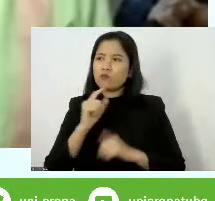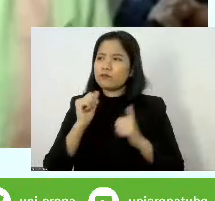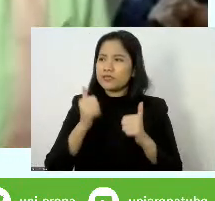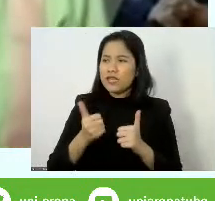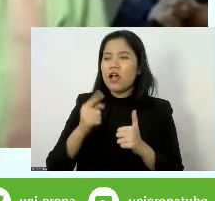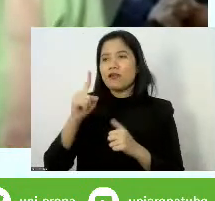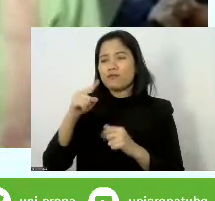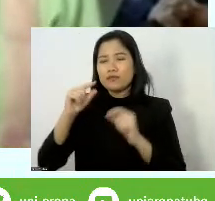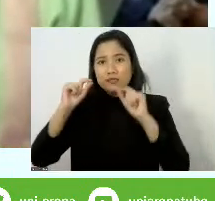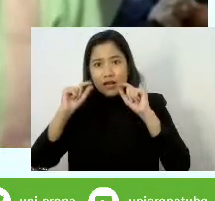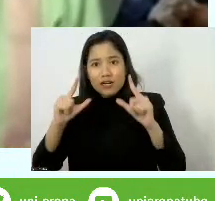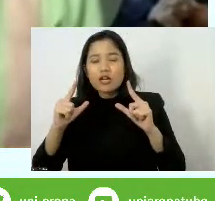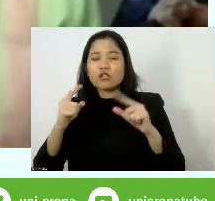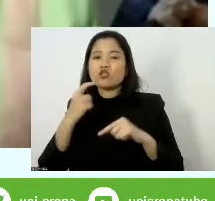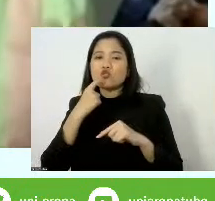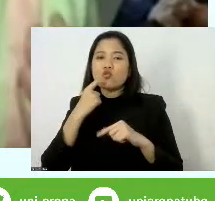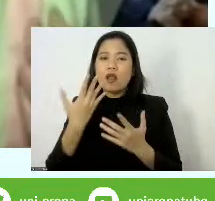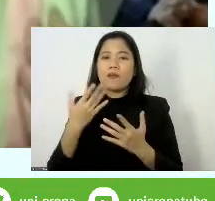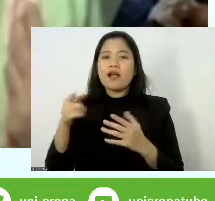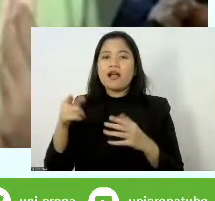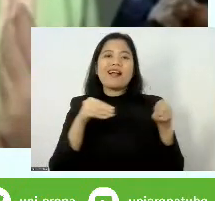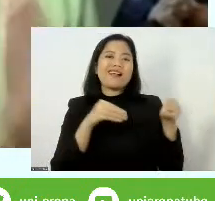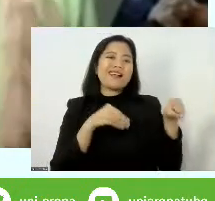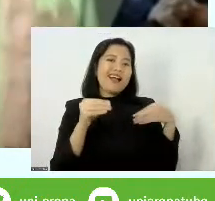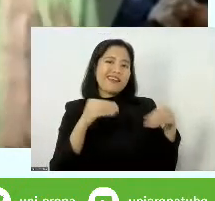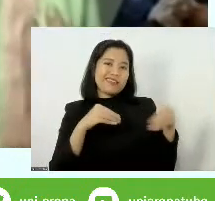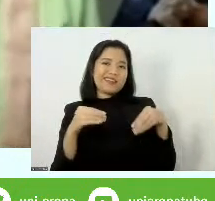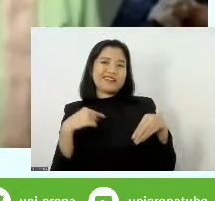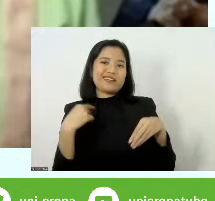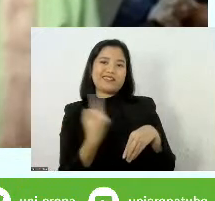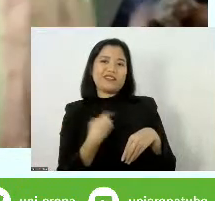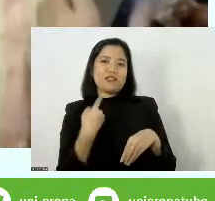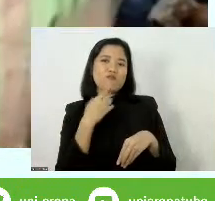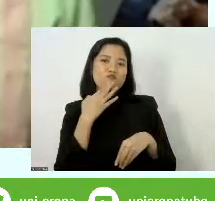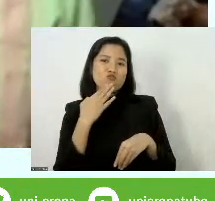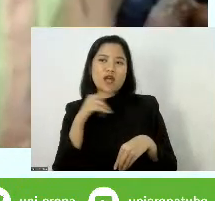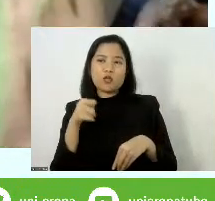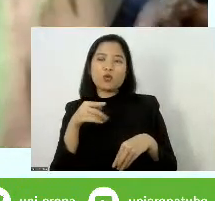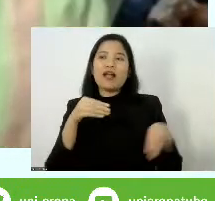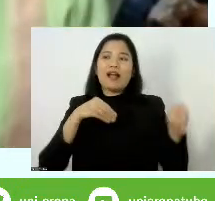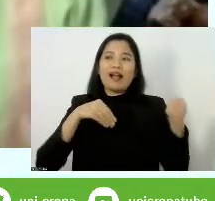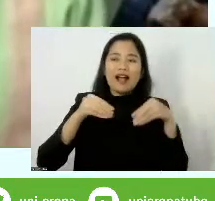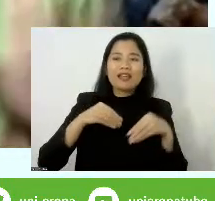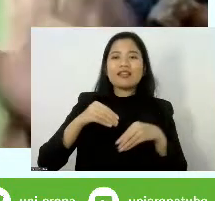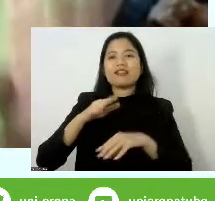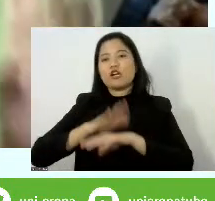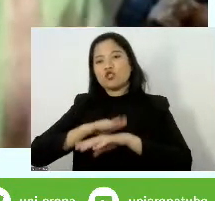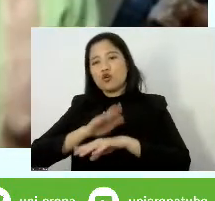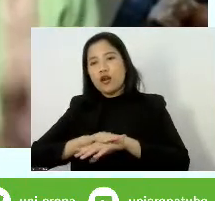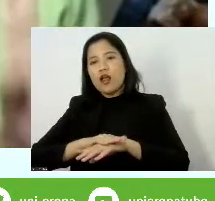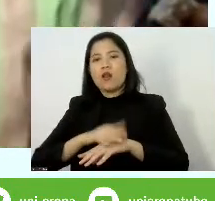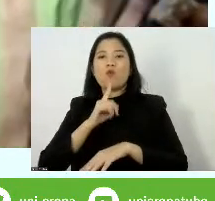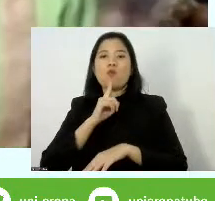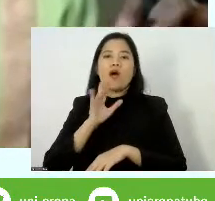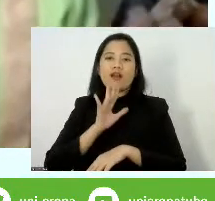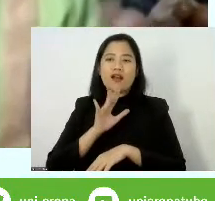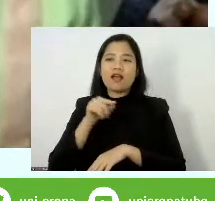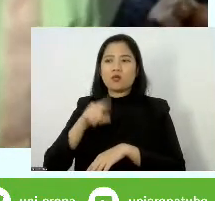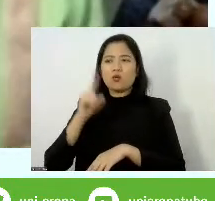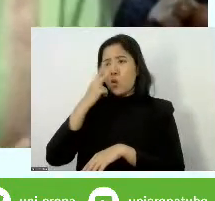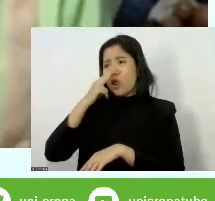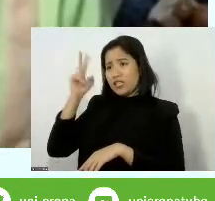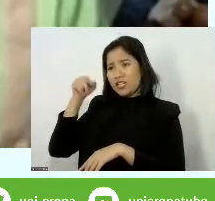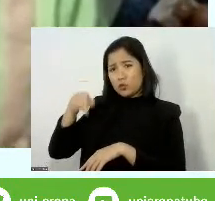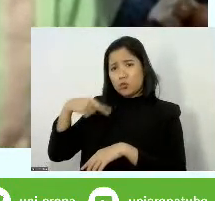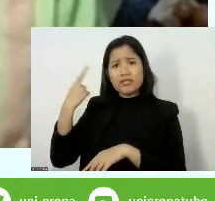terhadap apa namanya kain-kain yang kita punya kain-kain tradisional kain tenun kain warna alam dimana di luar negeri